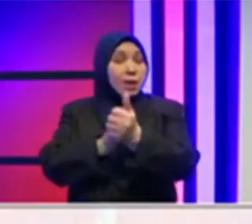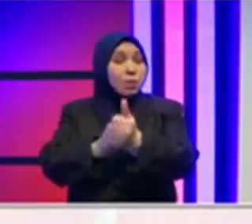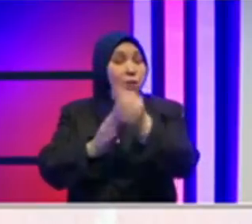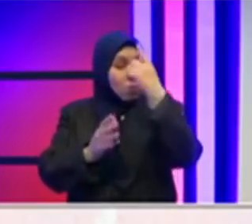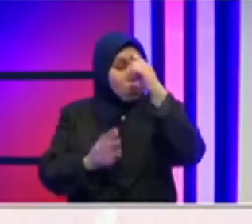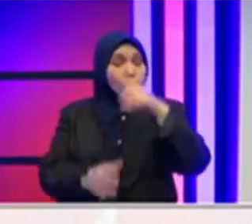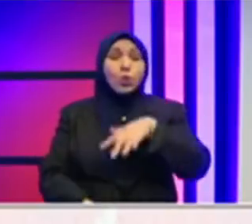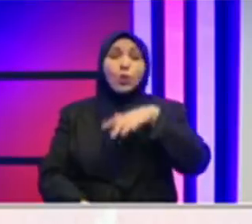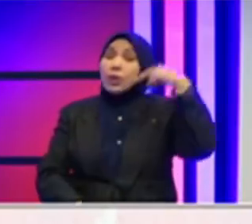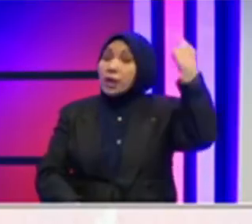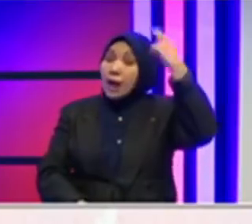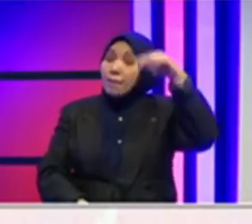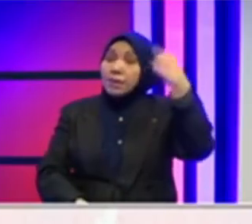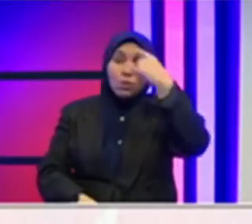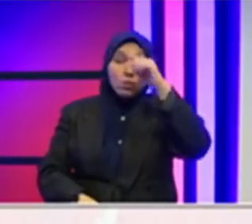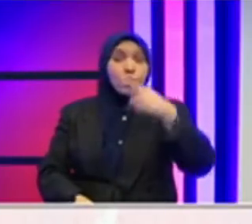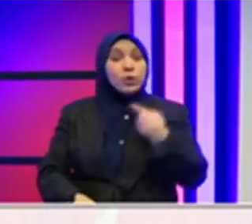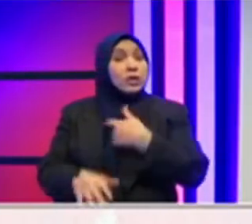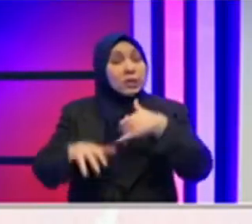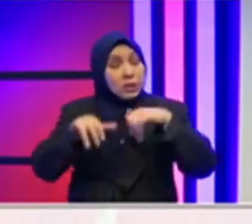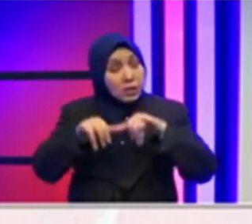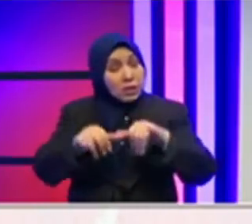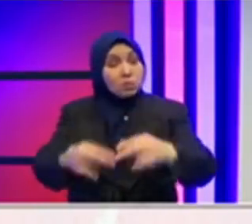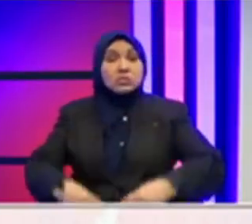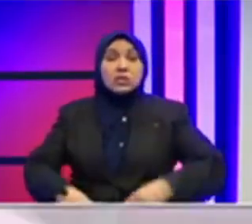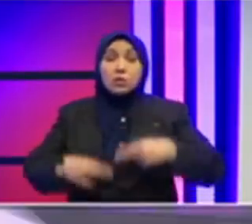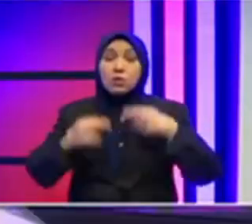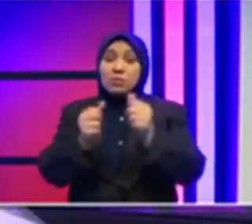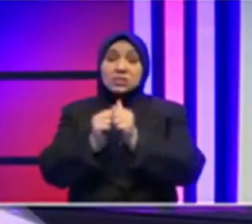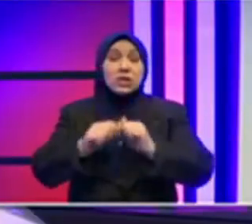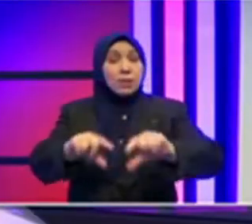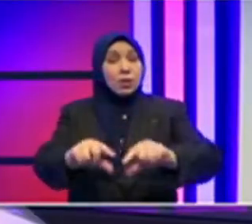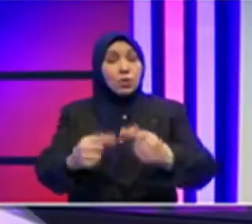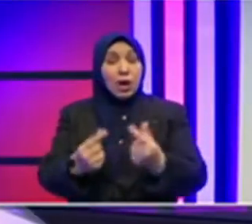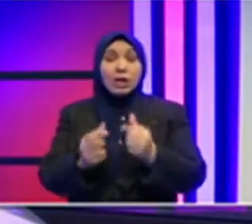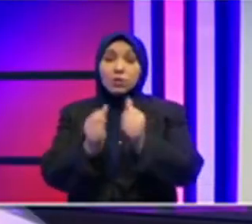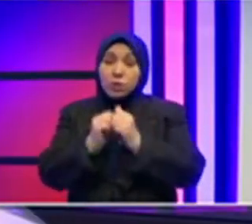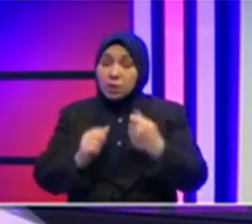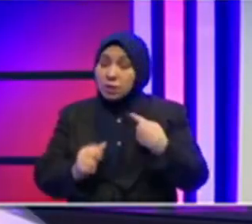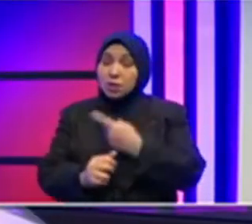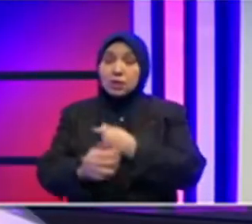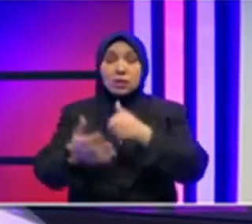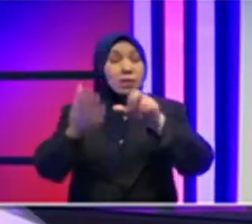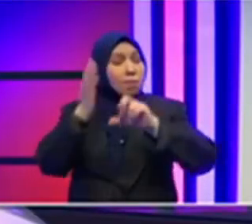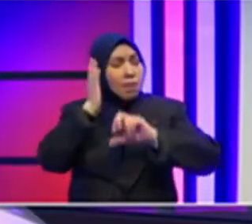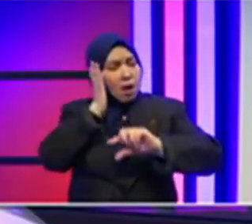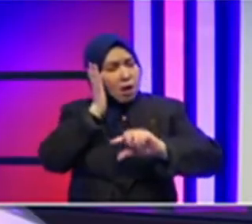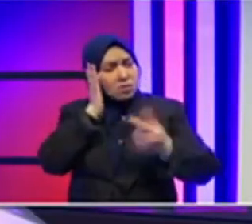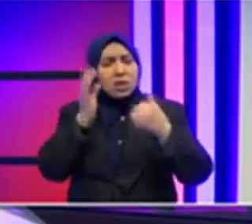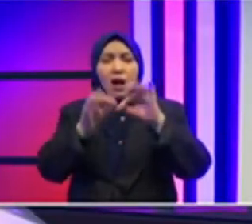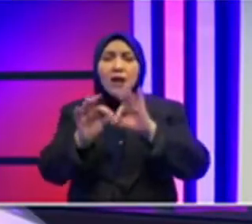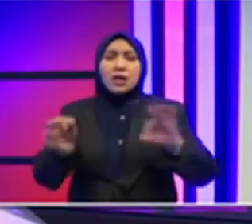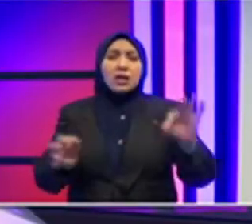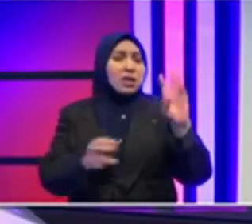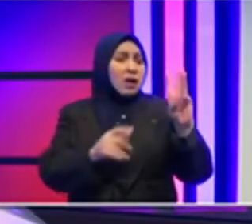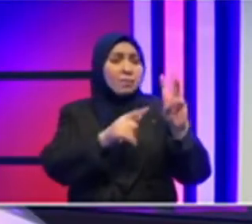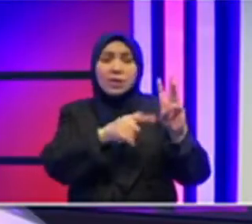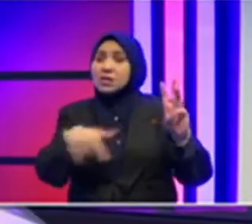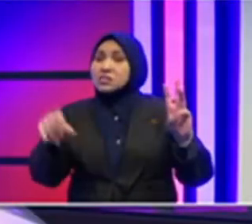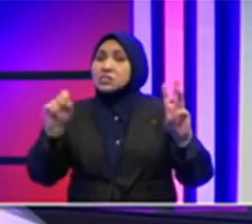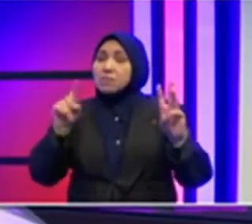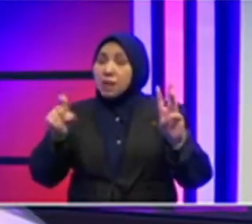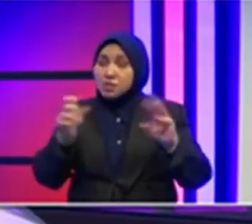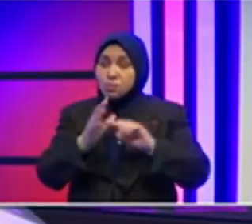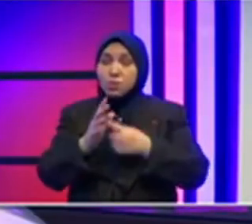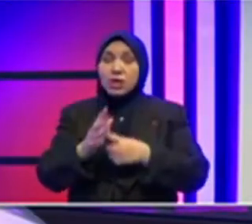Nabi, panduan untuk kita terus hidup bersama Al-Quran. Mari sama-sama kita baca ayat 6 hingga 11 memulakan majlis